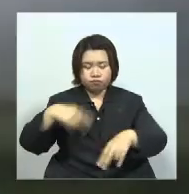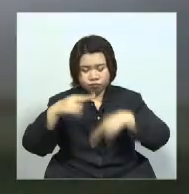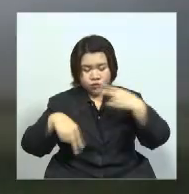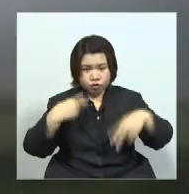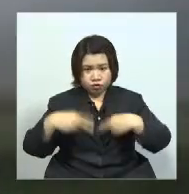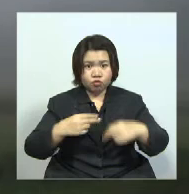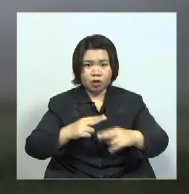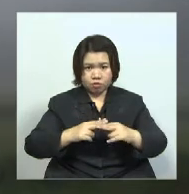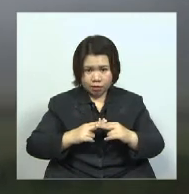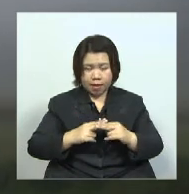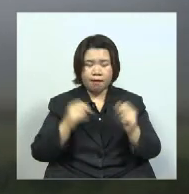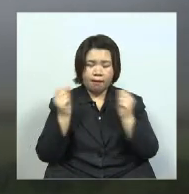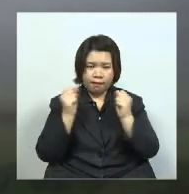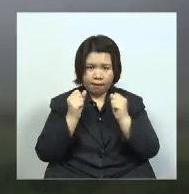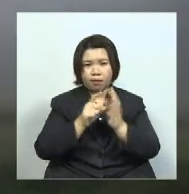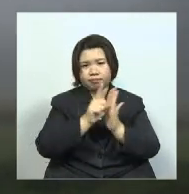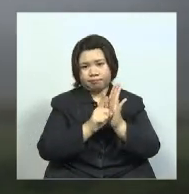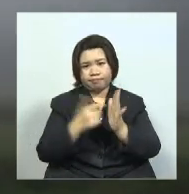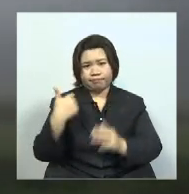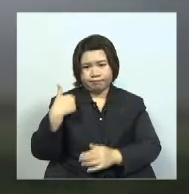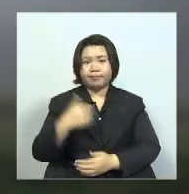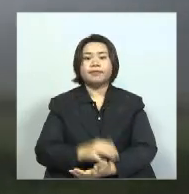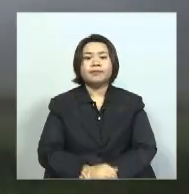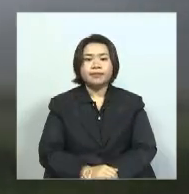ดูลาสุขภาพเนองจากอากาศที่หนาวเย็นลงด้วยค่ะ